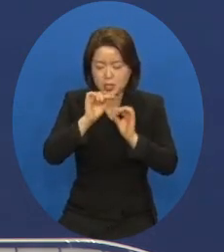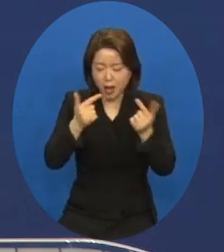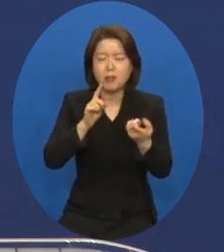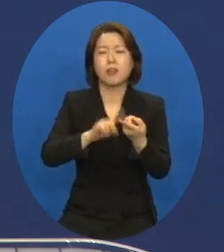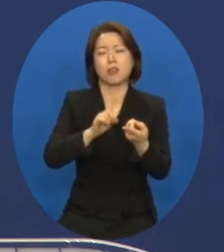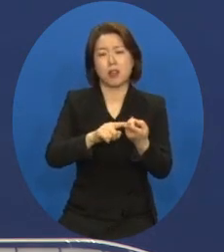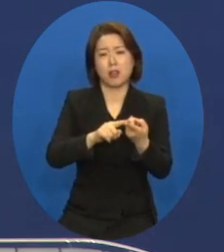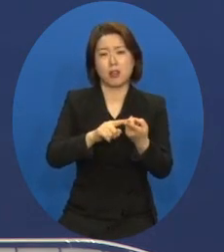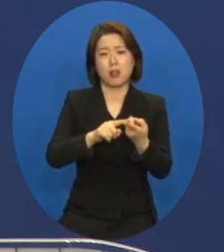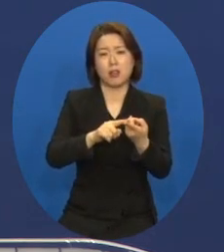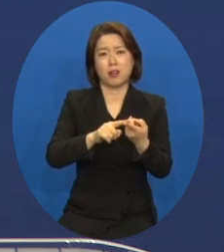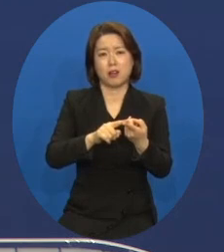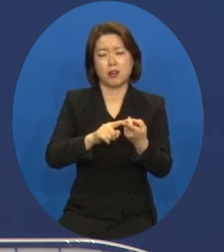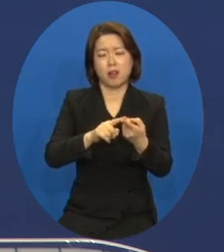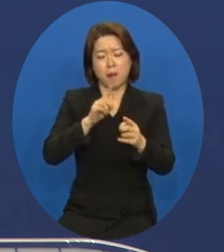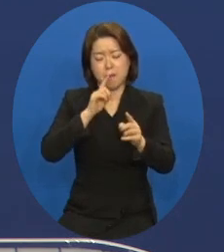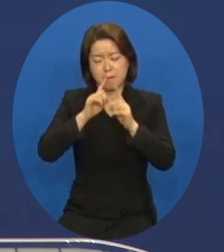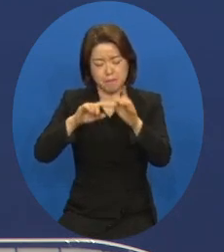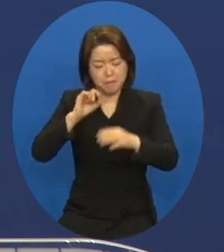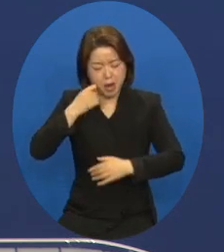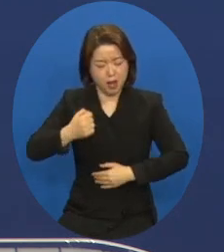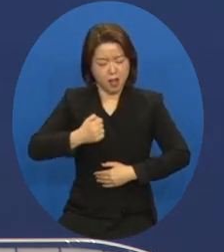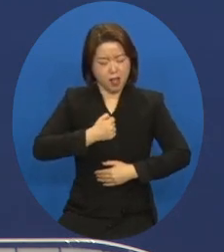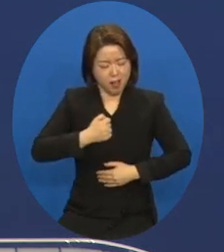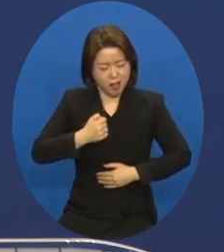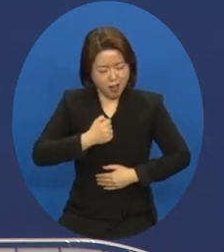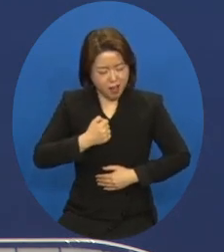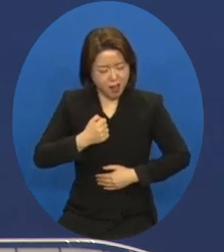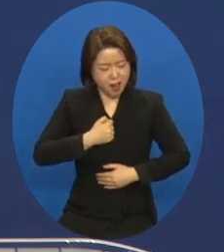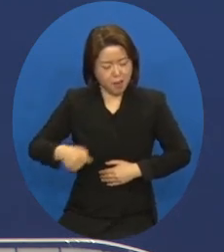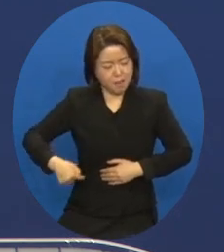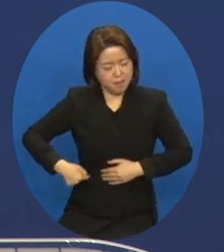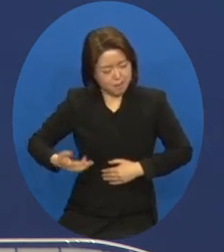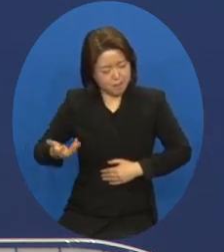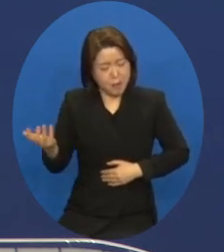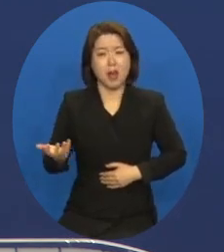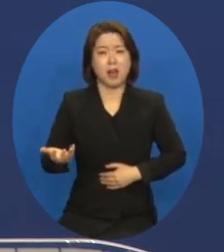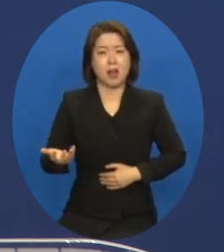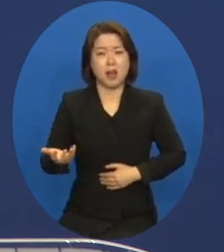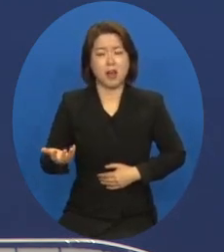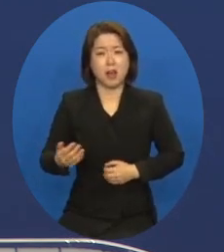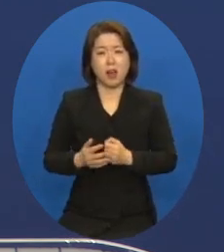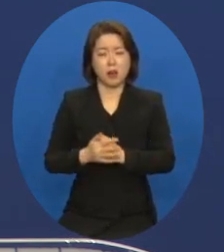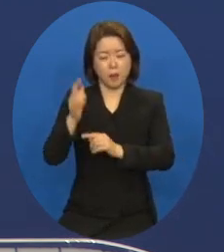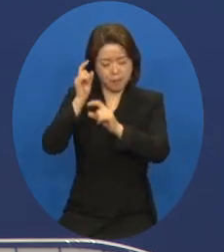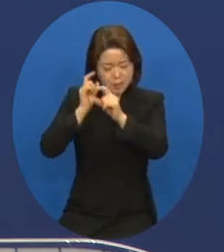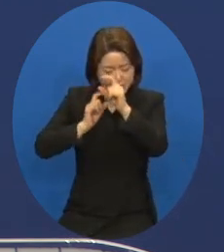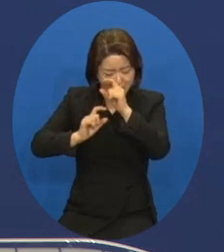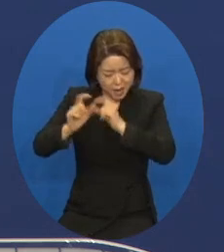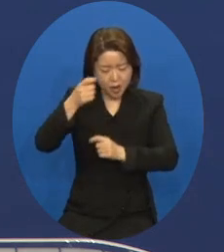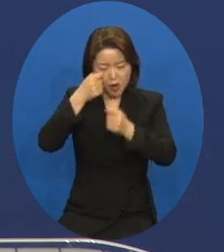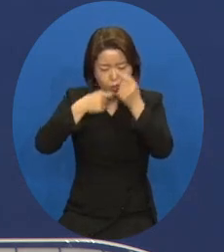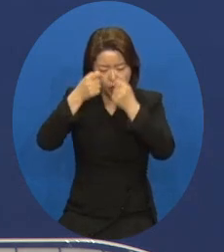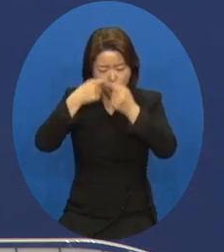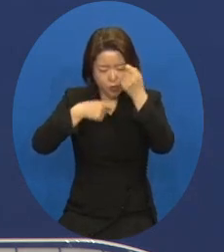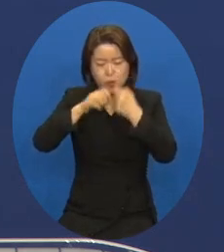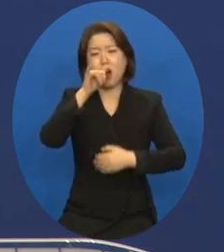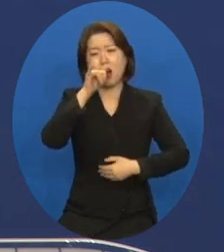대해서 말할 수 없는 애통 함 을 가지게 되었습니다 그리고 밤을 새면서 울었습니다